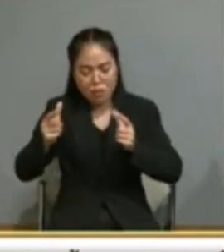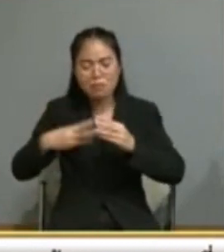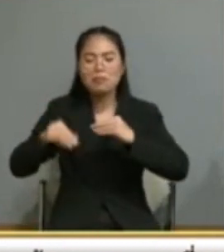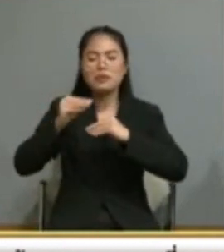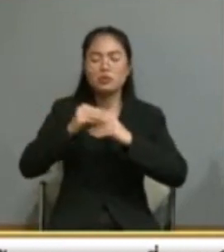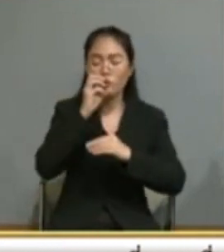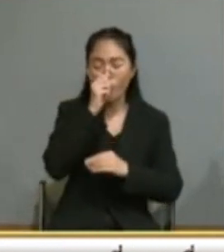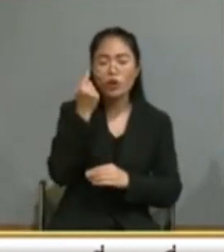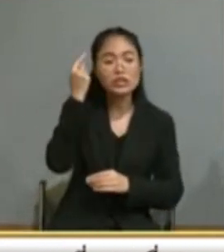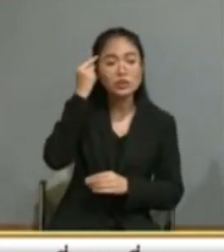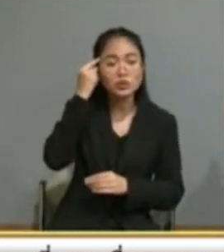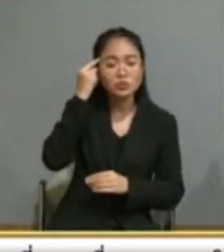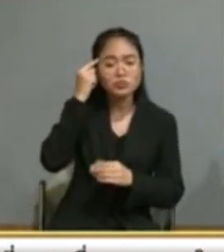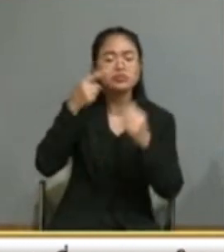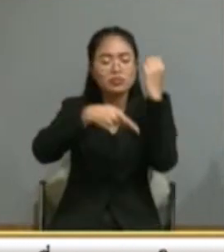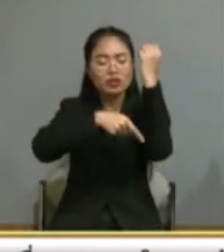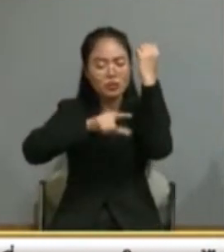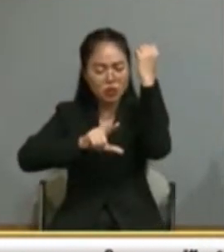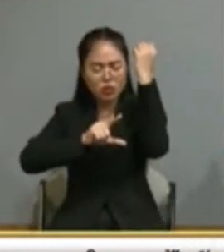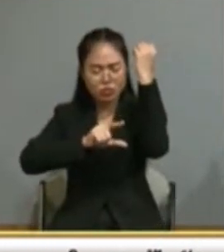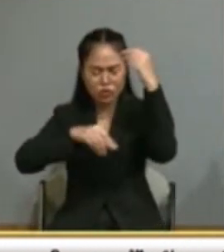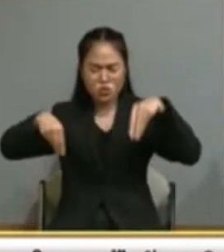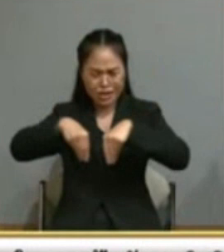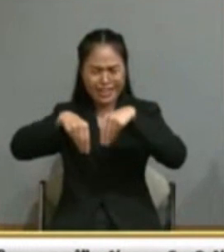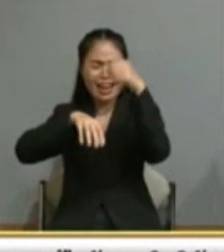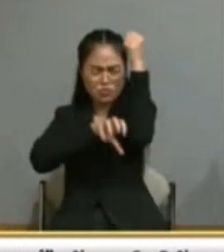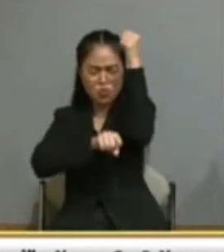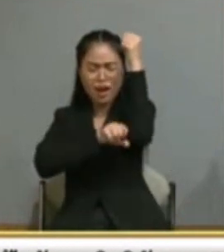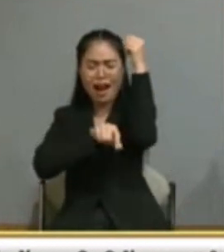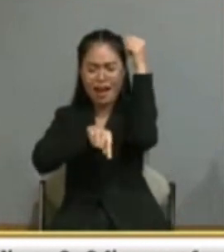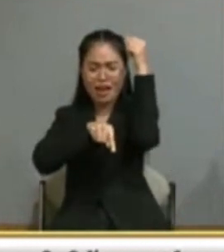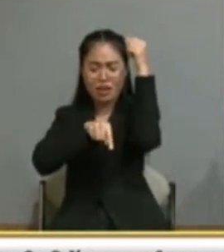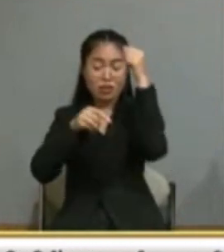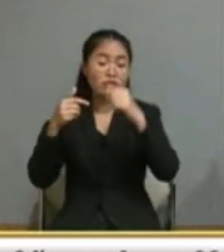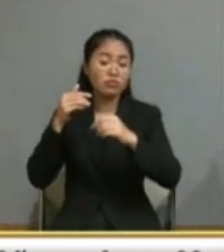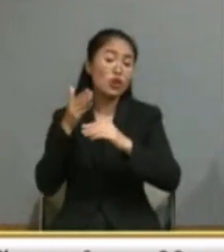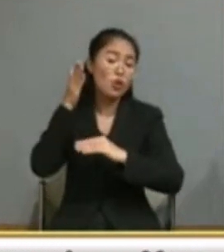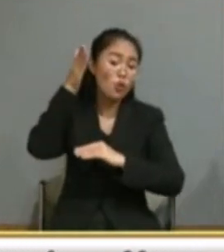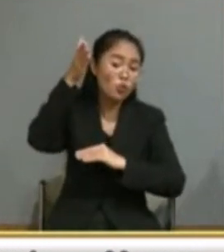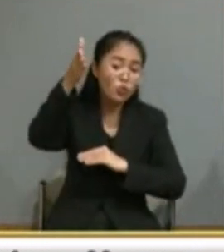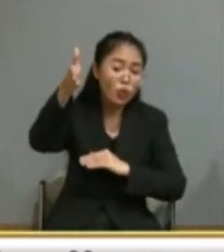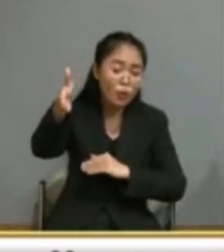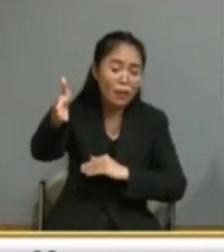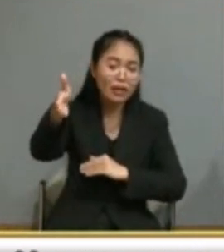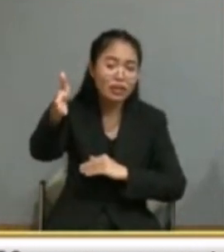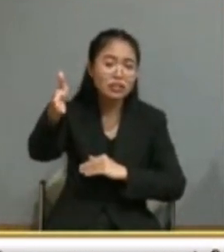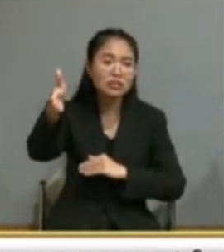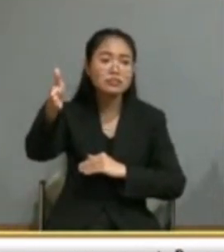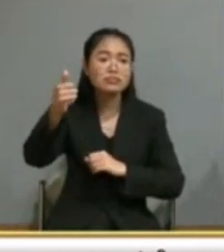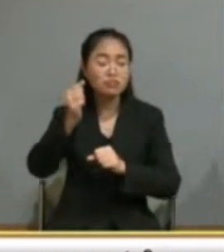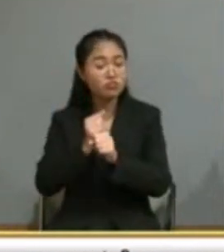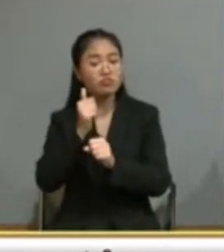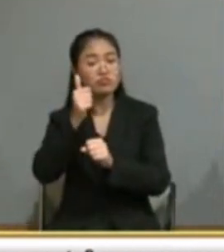่ม ลองดูว่า พัทรุงมาอยู่ตรงกลางก่าเดียอนาคตก็มอนาคตนะคร